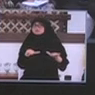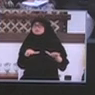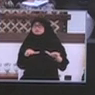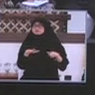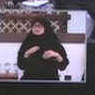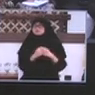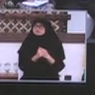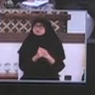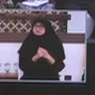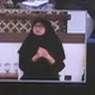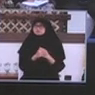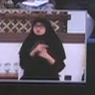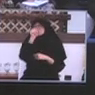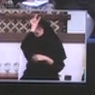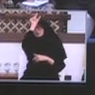Ulama?